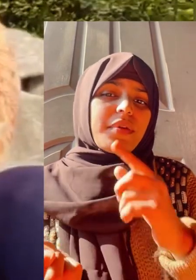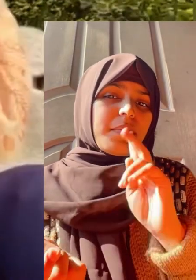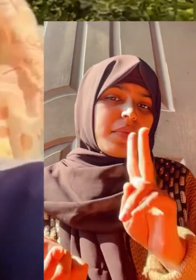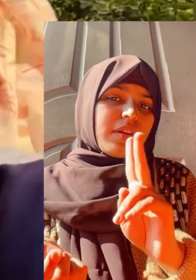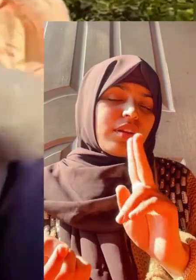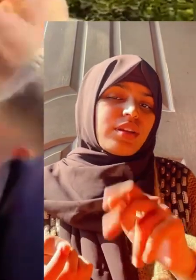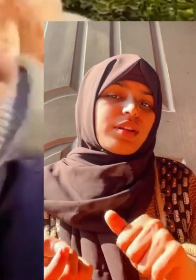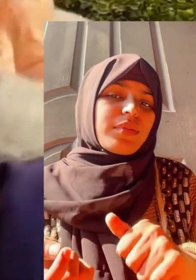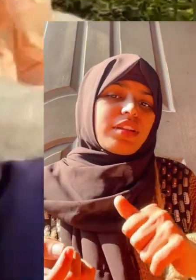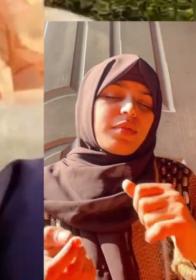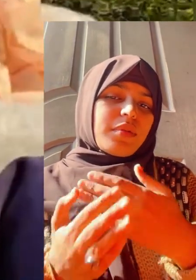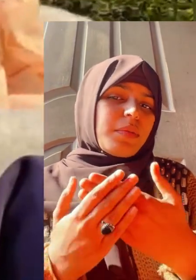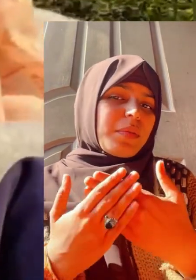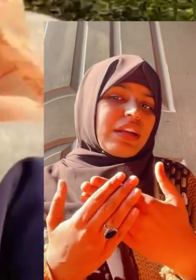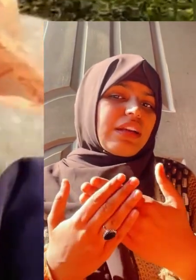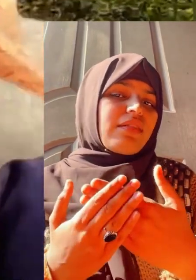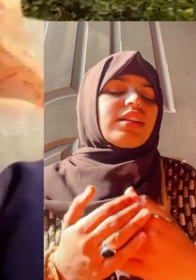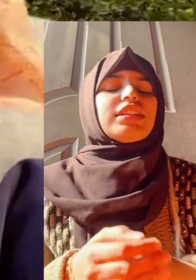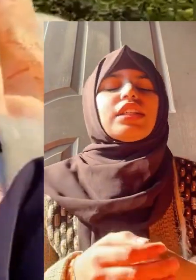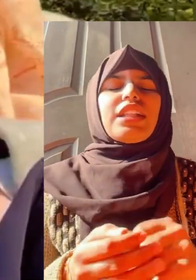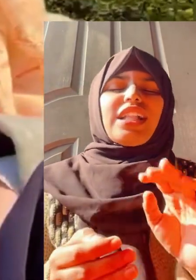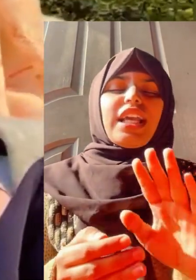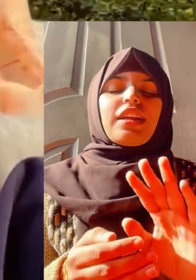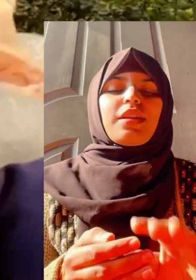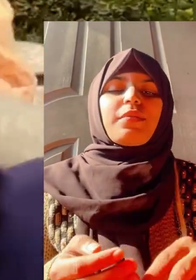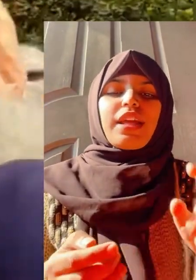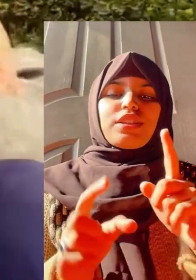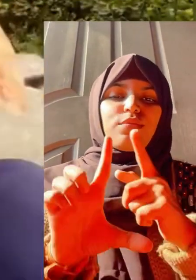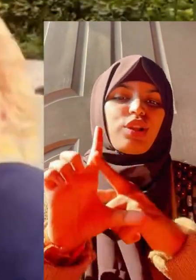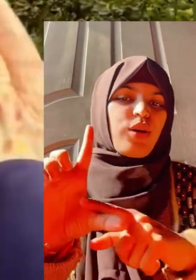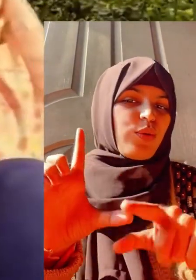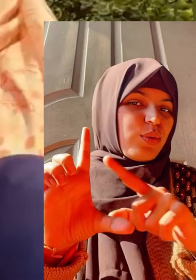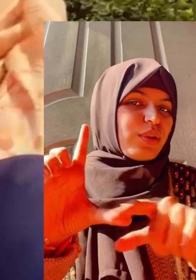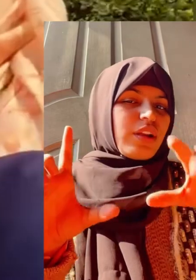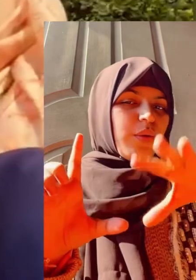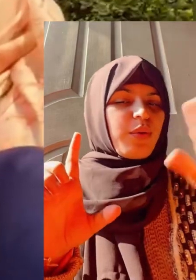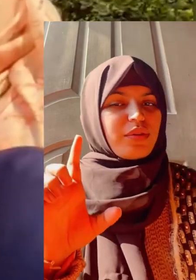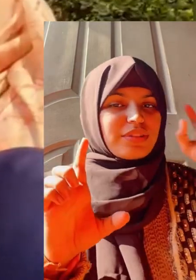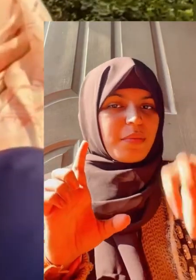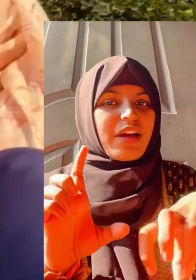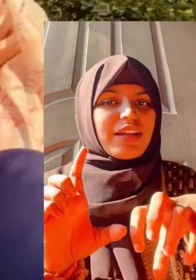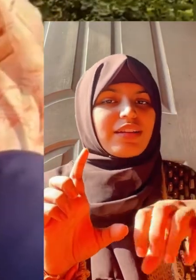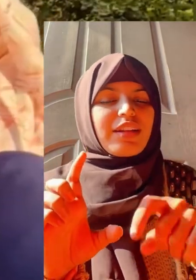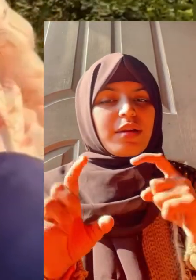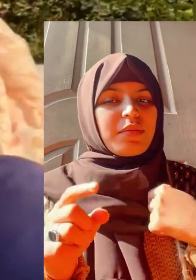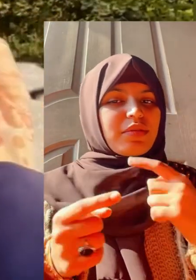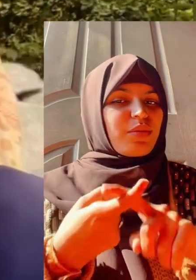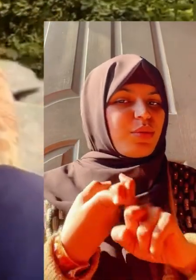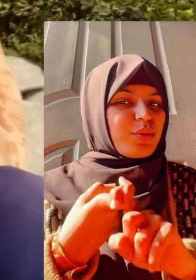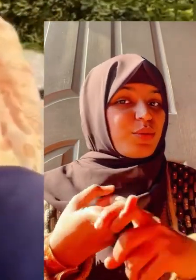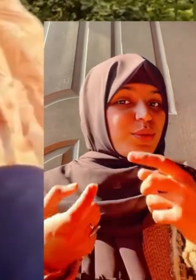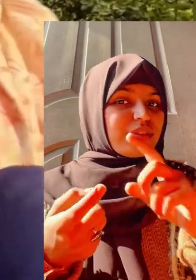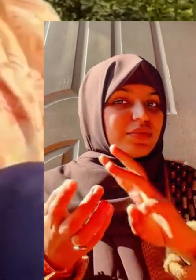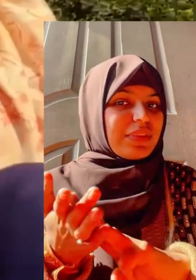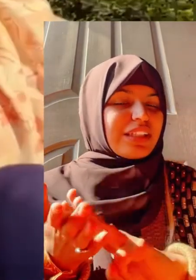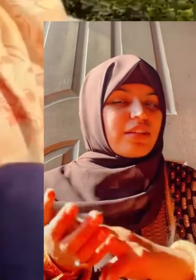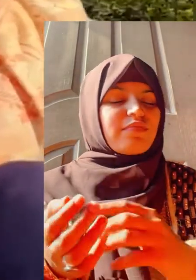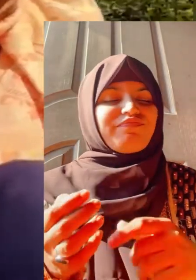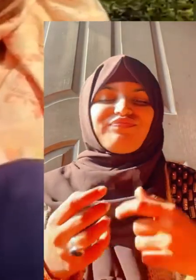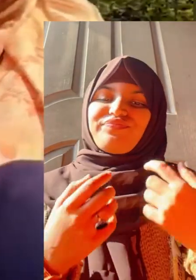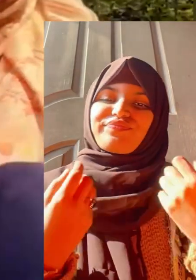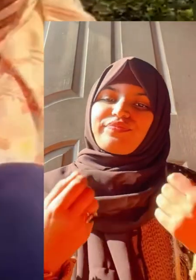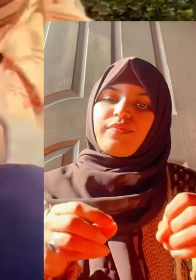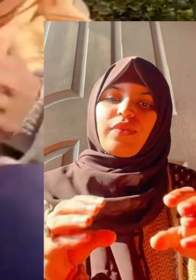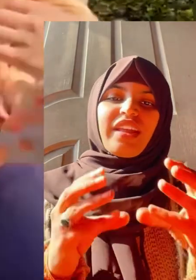गई। नया बंदा लाहौर है तो लाहौर आके हवा लगती है ना, बस वही हुआ था। वो मुझे लग गई, वो मनु को ज़्यादा ही लग गई सी।